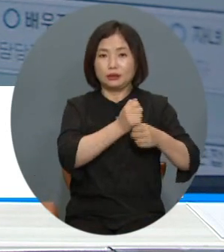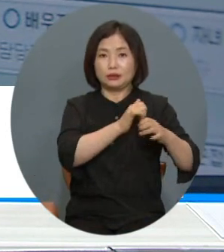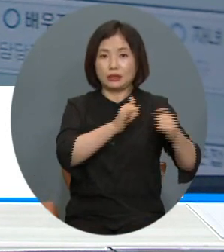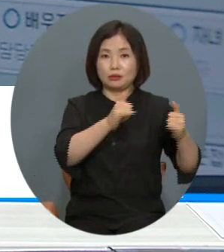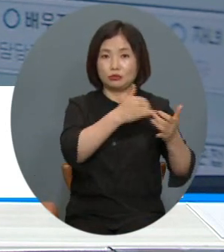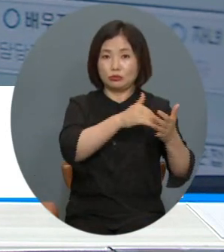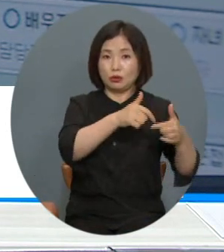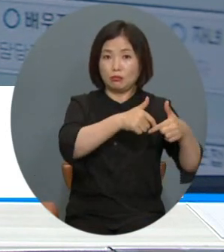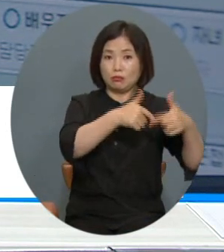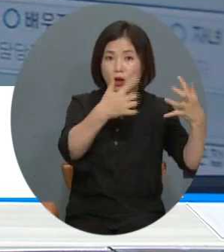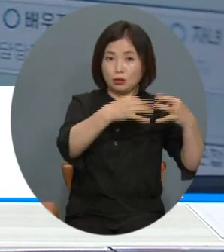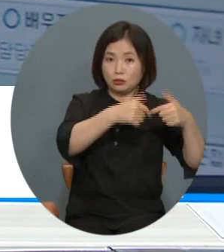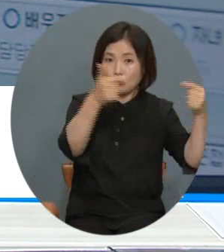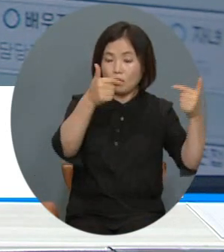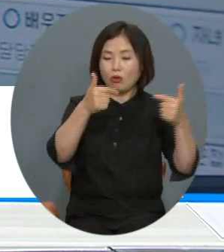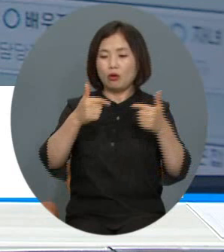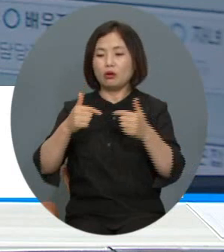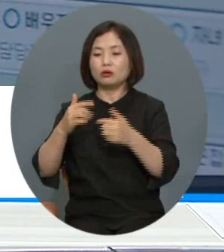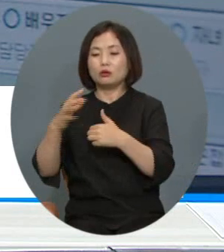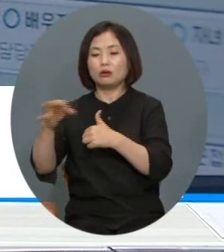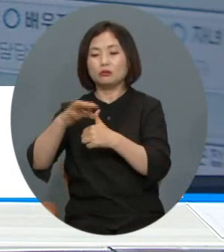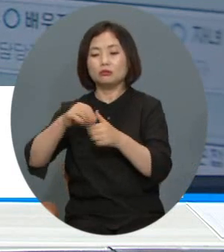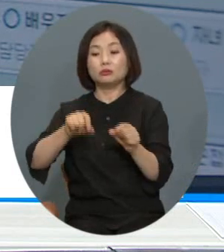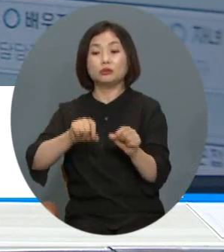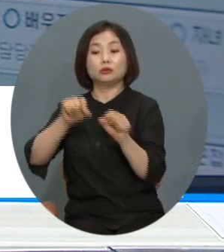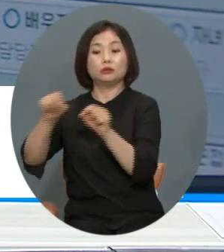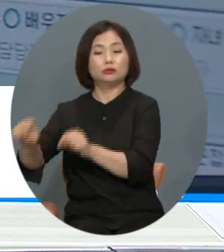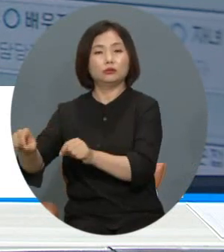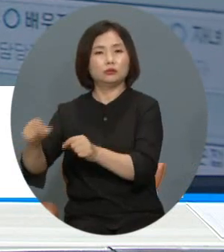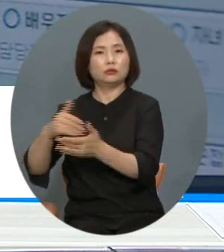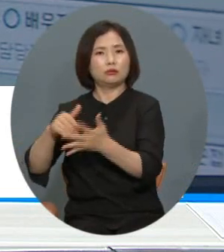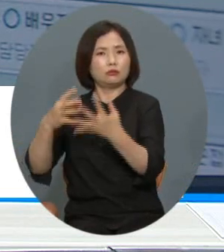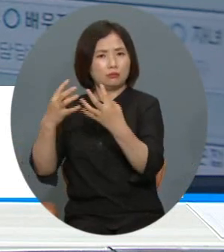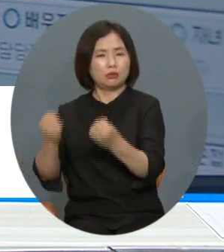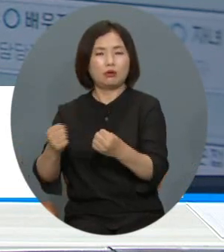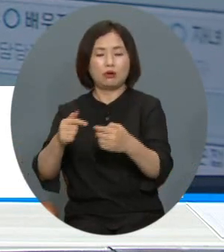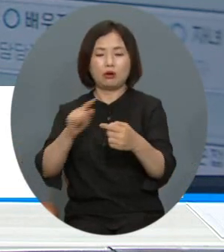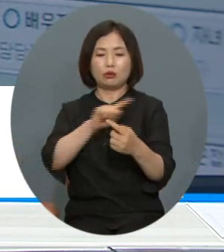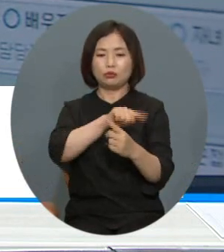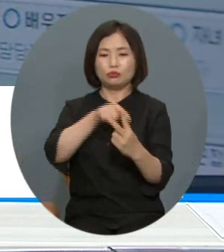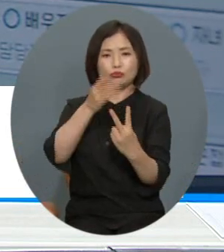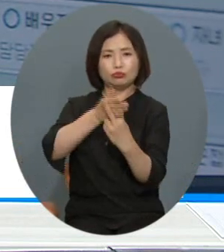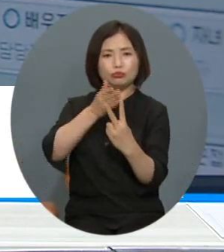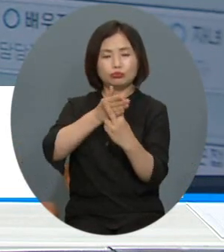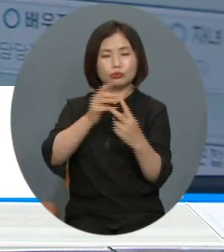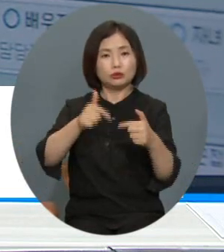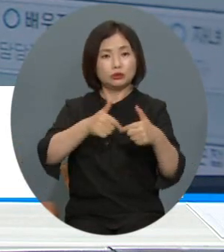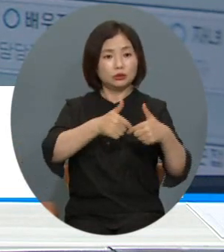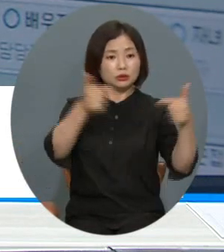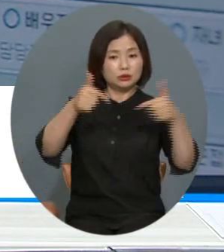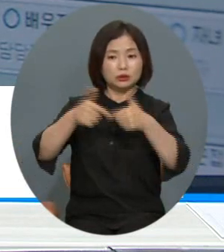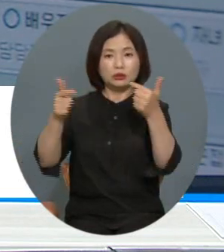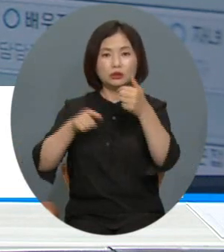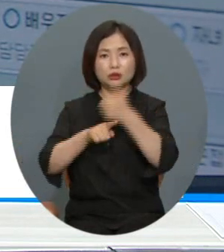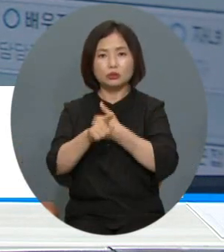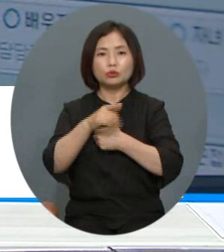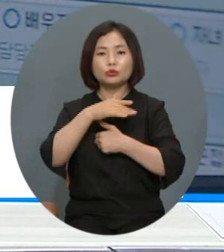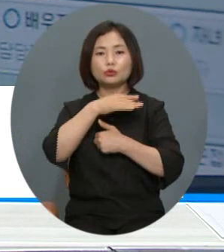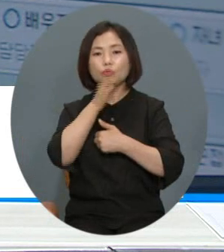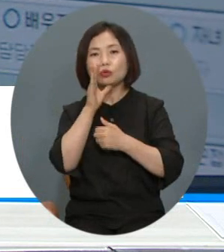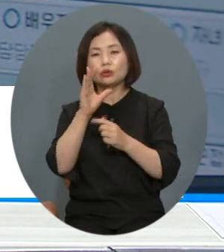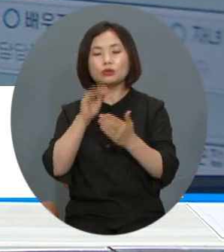사람도 상대적으로 많고 연금을 몇년 늦춰 받는 사람도 많습니다. 둘다 늘고 있다는 것은 노후